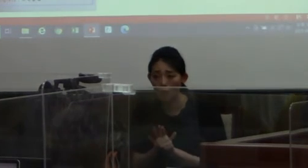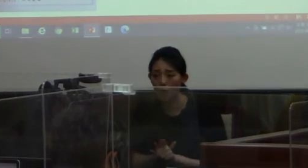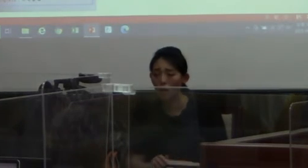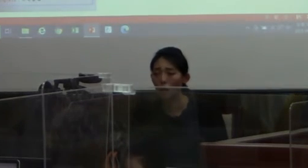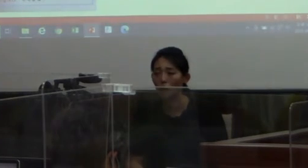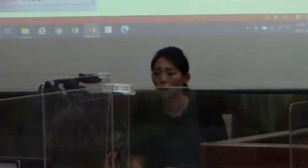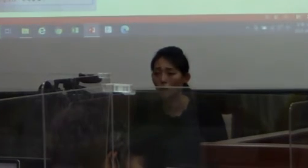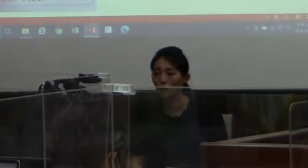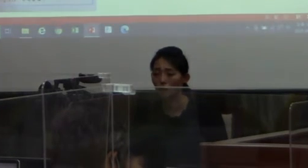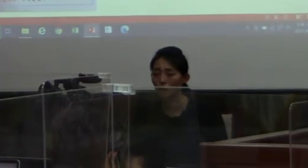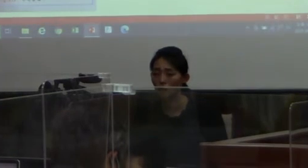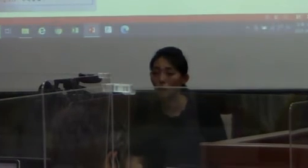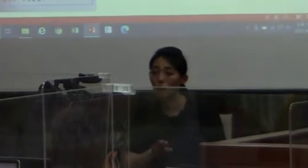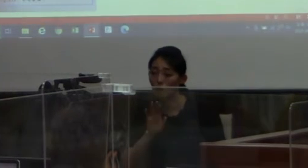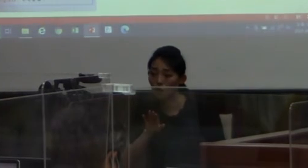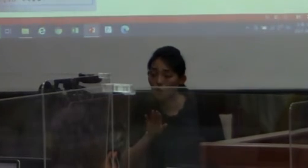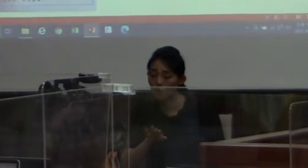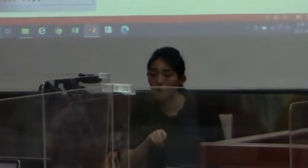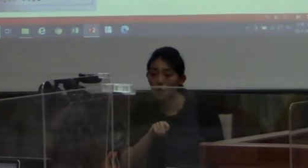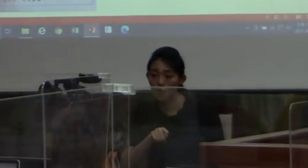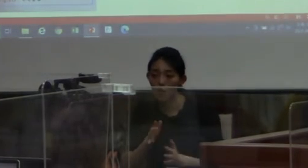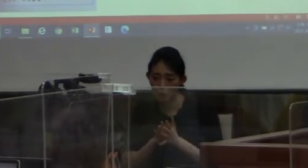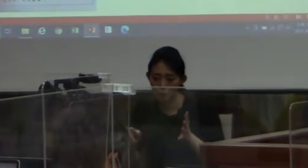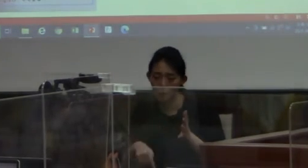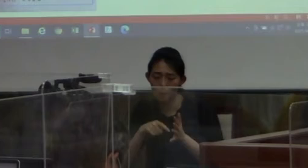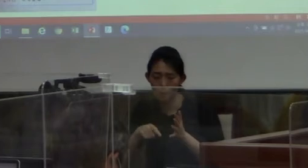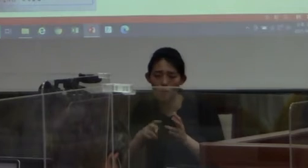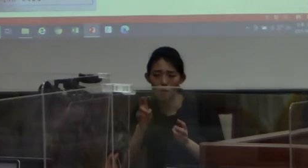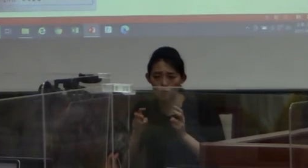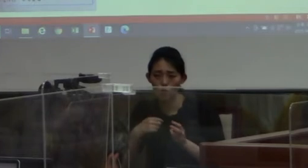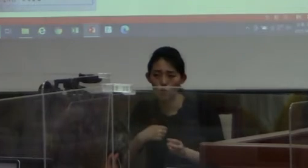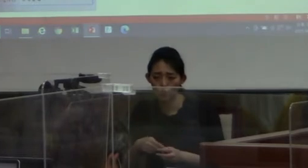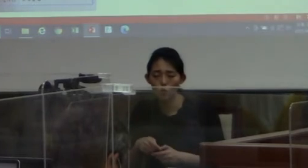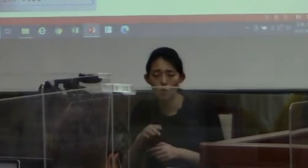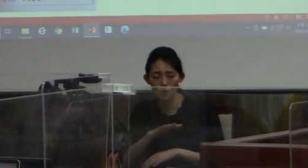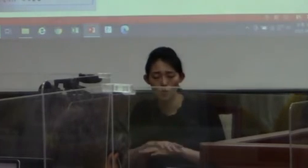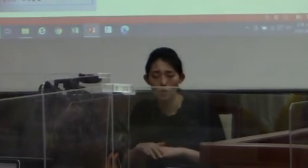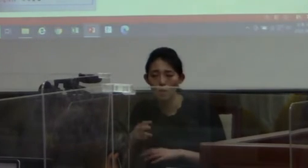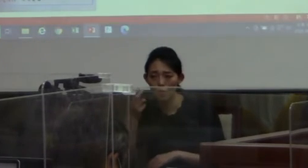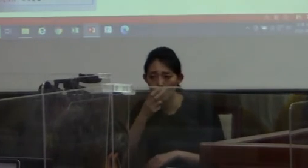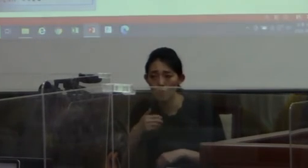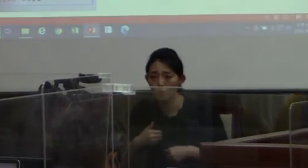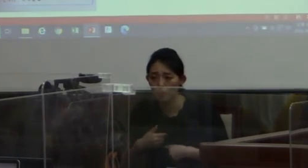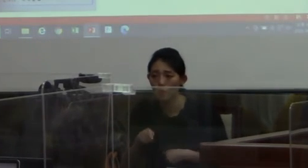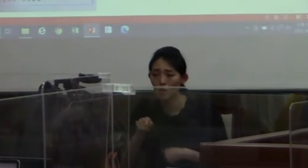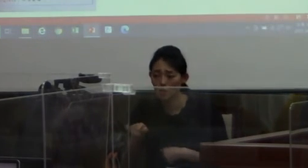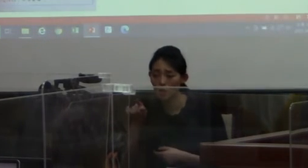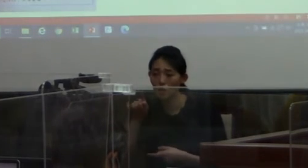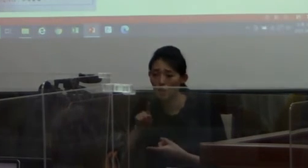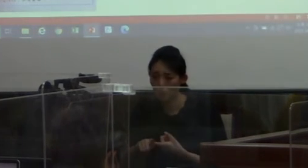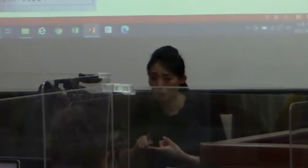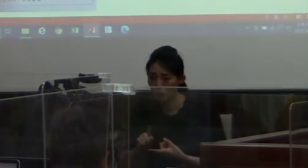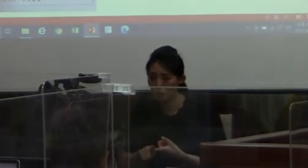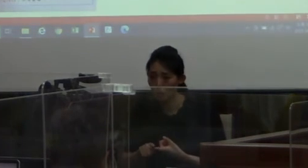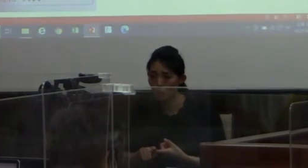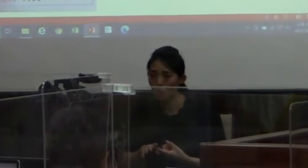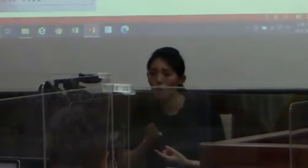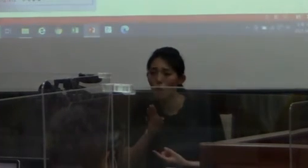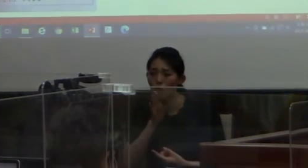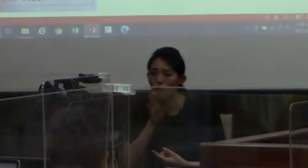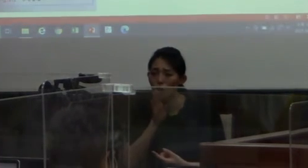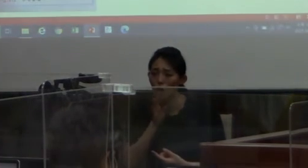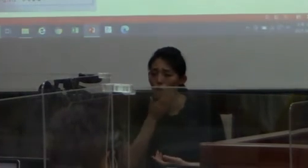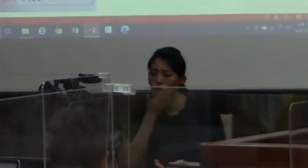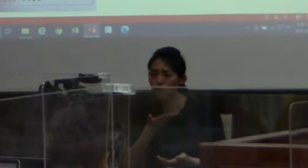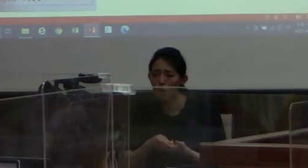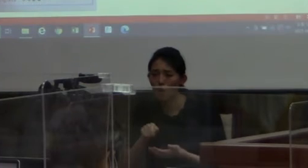부분 한번 그 말씀해 주시죠. 문제는 우리가 뭐 좀 더 따져보긴 해야 되는데 이 일의 근본 그 핵심 문제는 이게 아니지 않습니까?